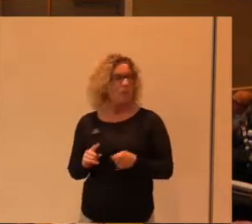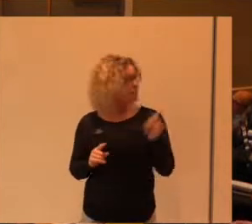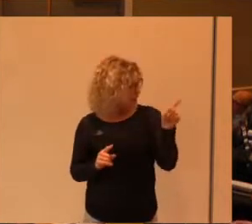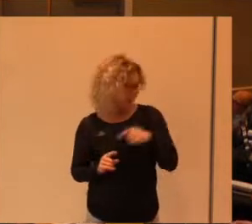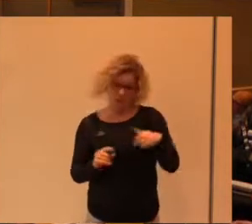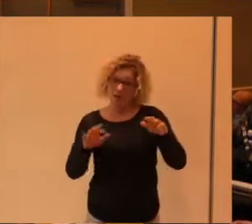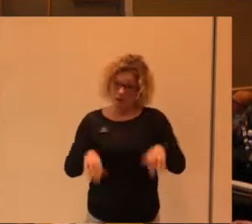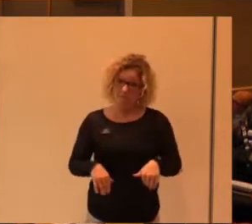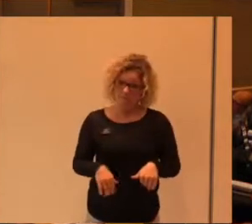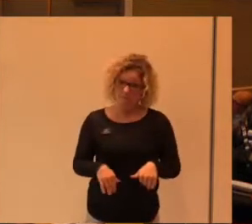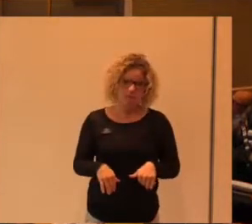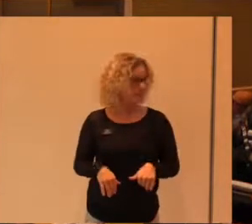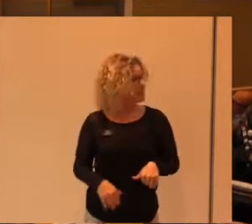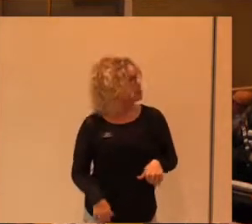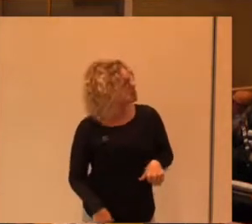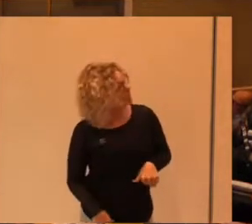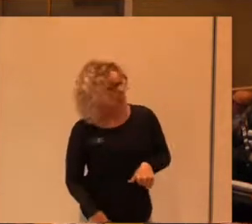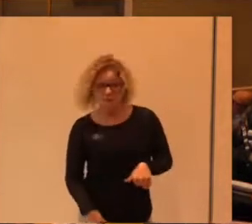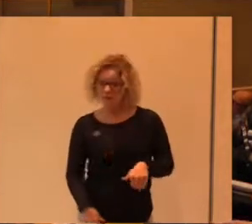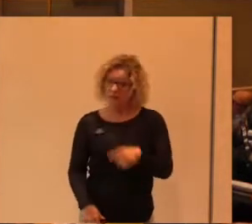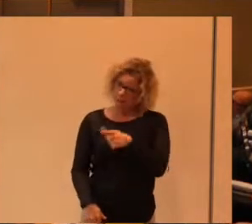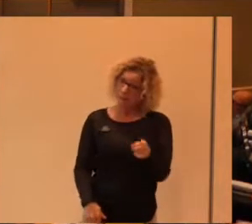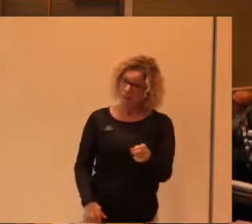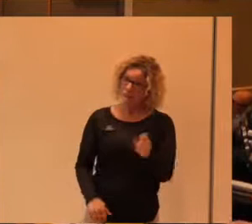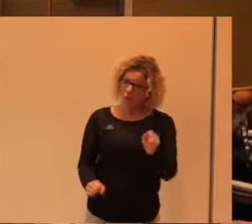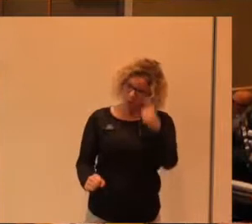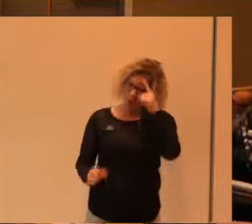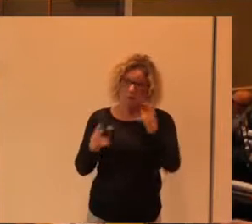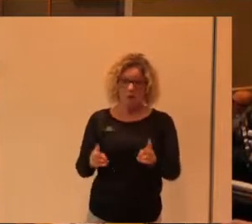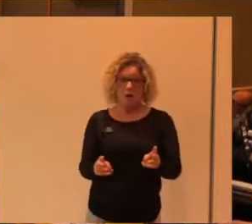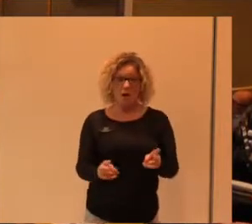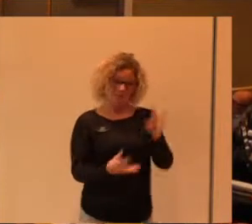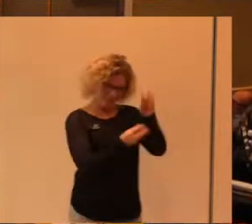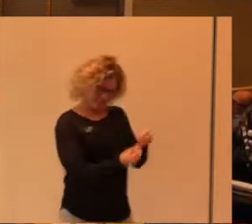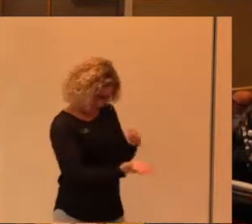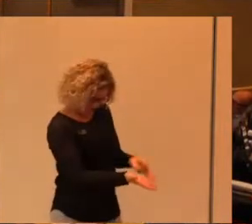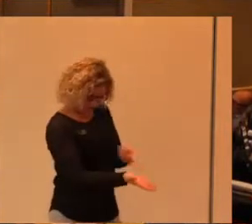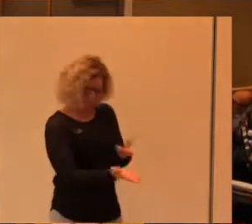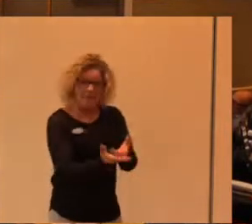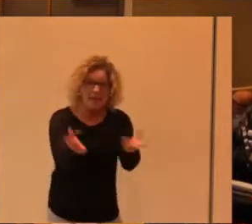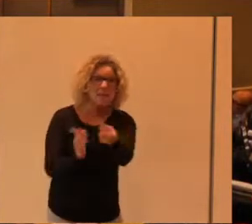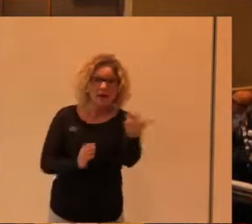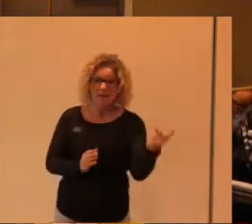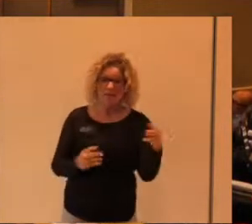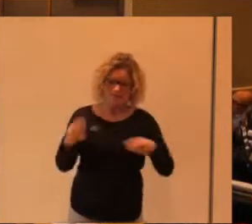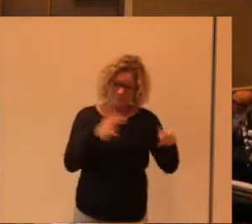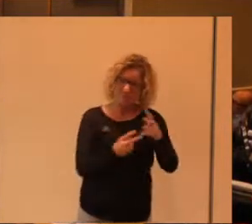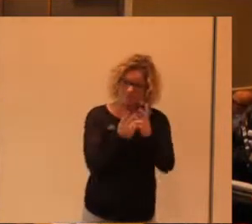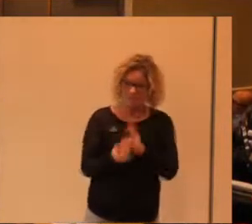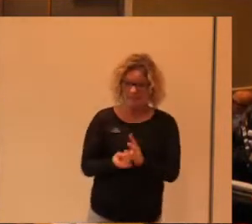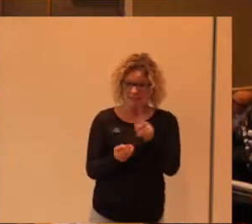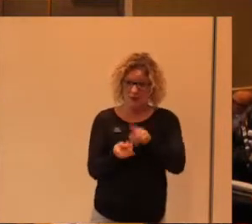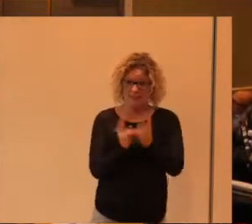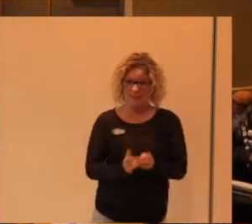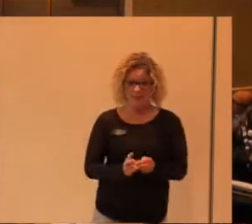gjort. Titta. Dela med er till någon annan så blir det bra. Ja. Nu ska vi se hur lång tid det har